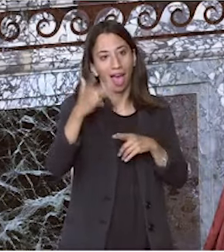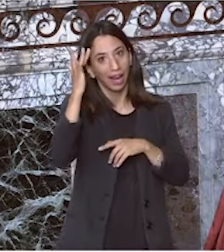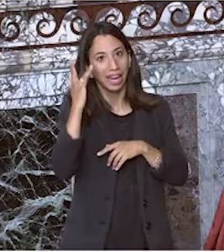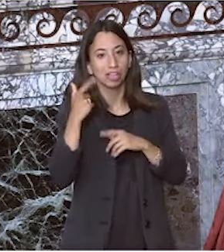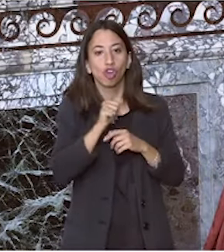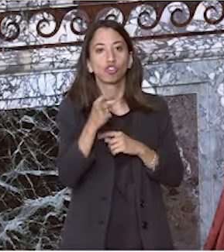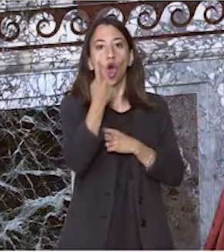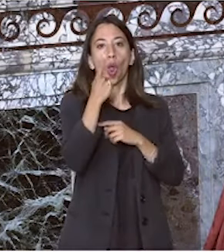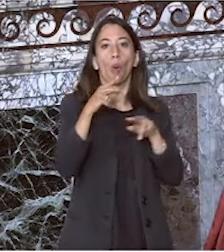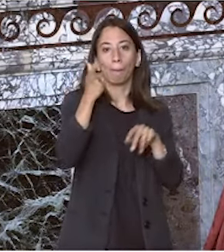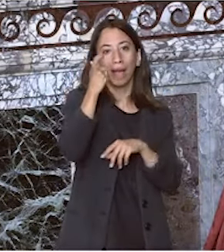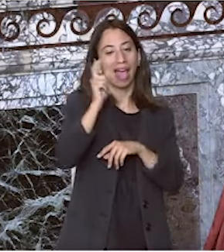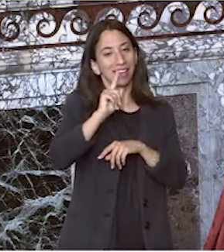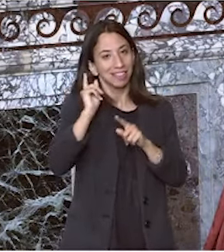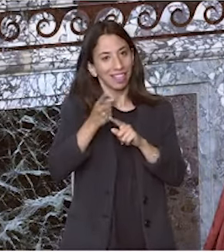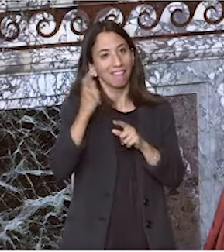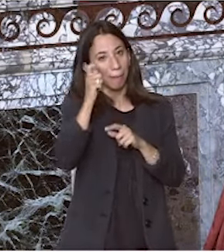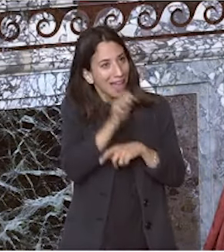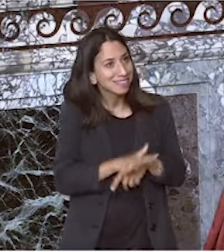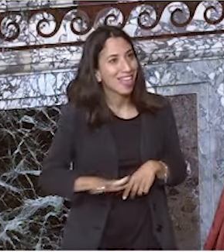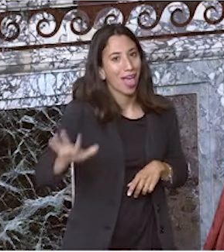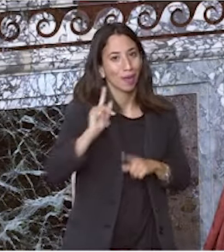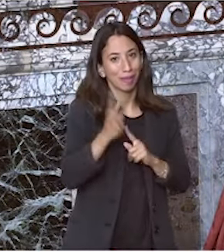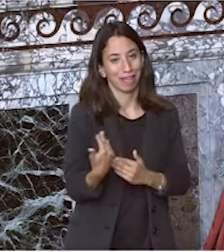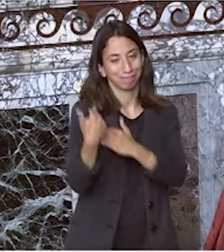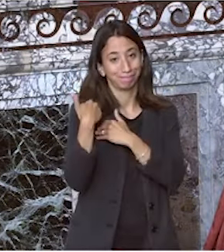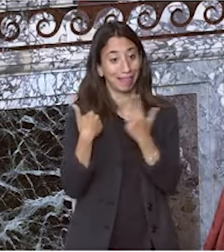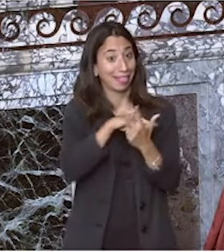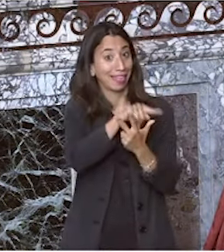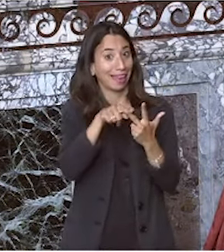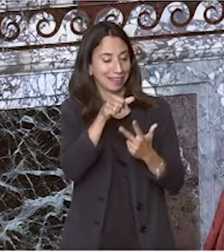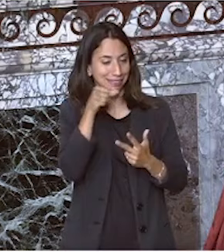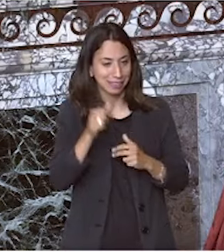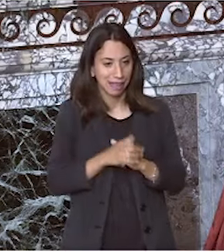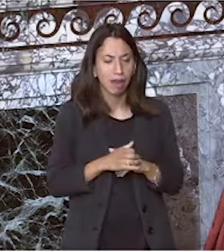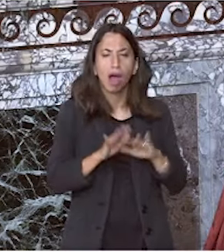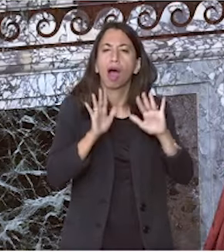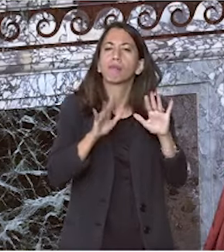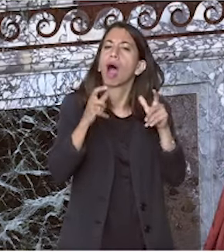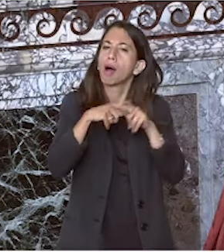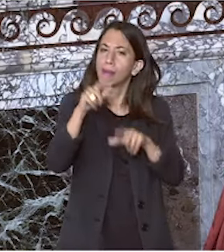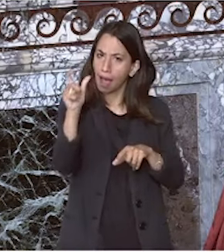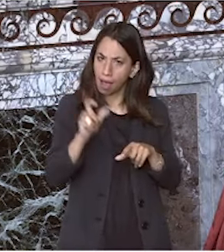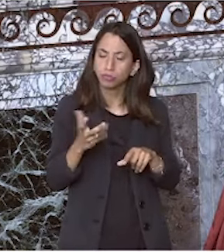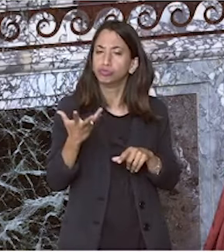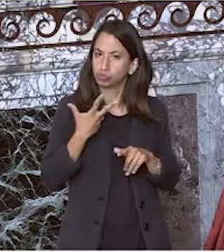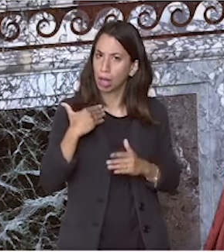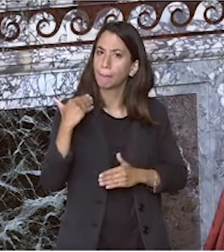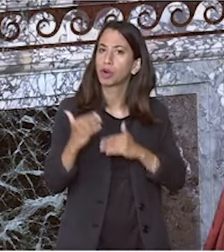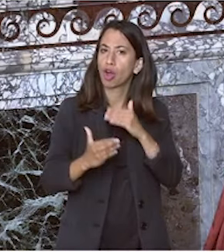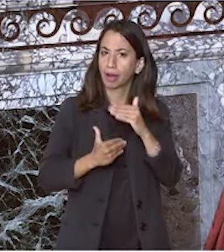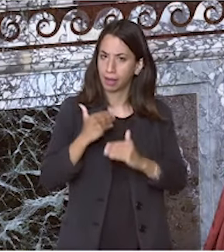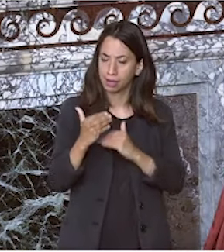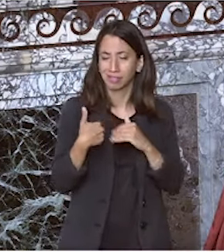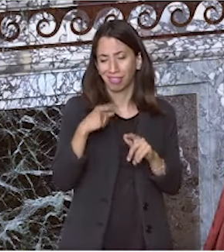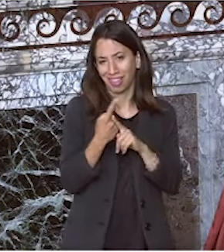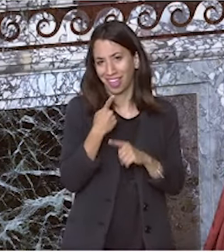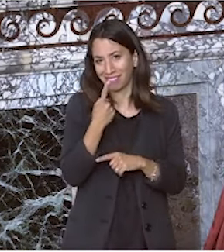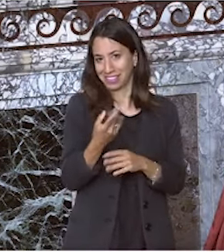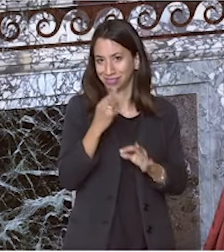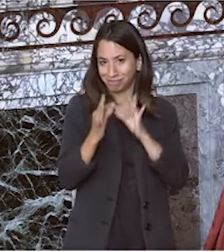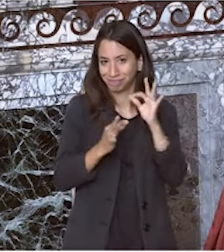A fronte dei problemi che ho descritto, voglio sottolineare i progressi che la Banca d'Italia e l'Eurosistema stanno realizzando